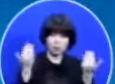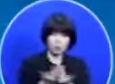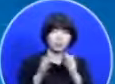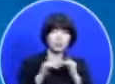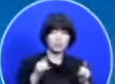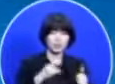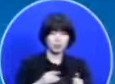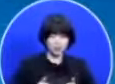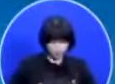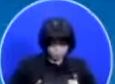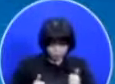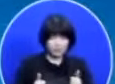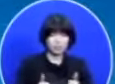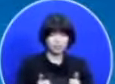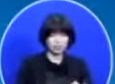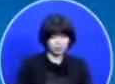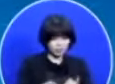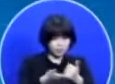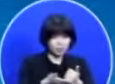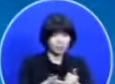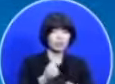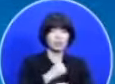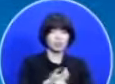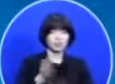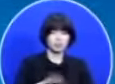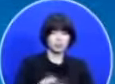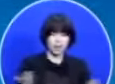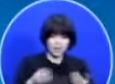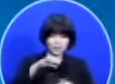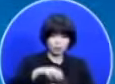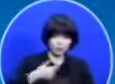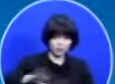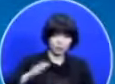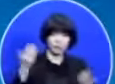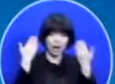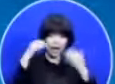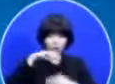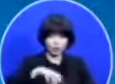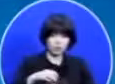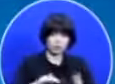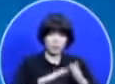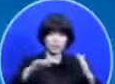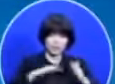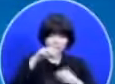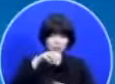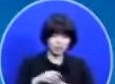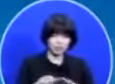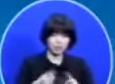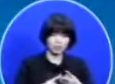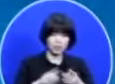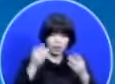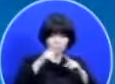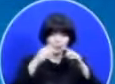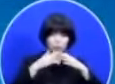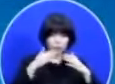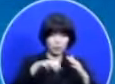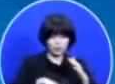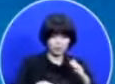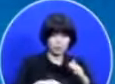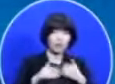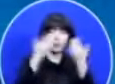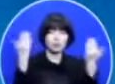최선을 다해서 그를 섬기는 하지만 직장에 가서 든 학교에서 든 가정에서는 교회 서든 나는